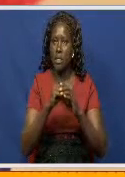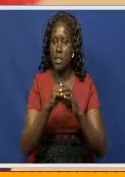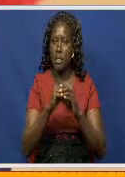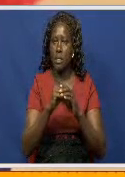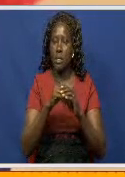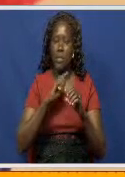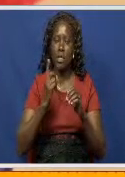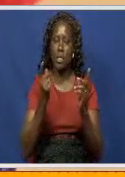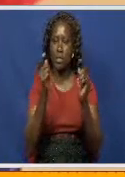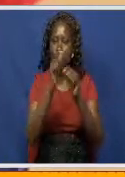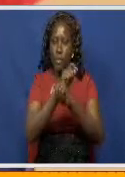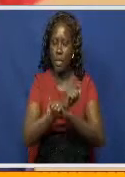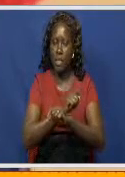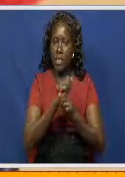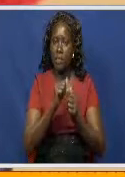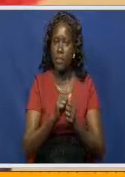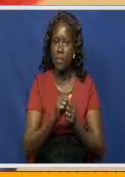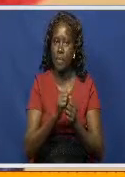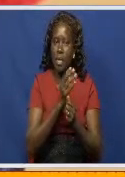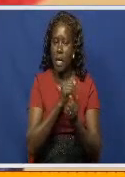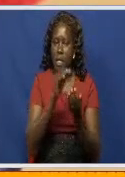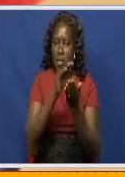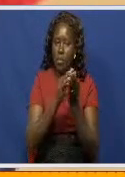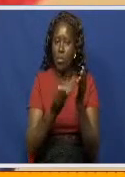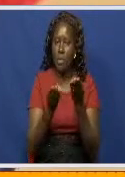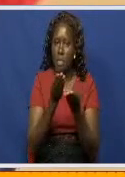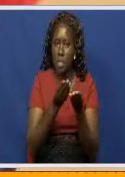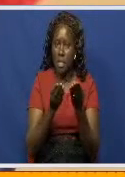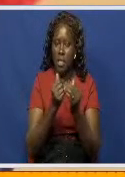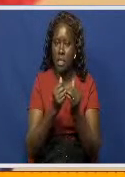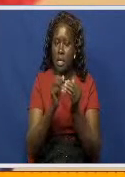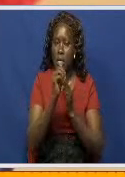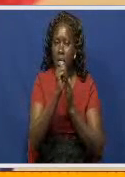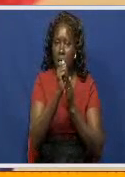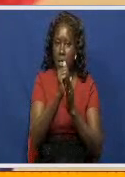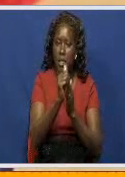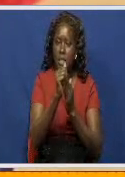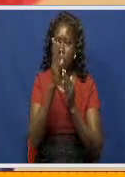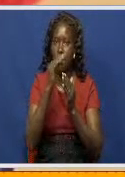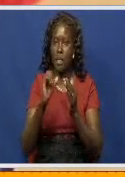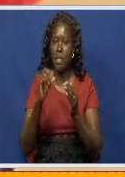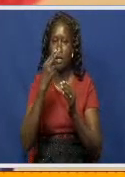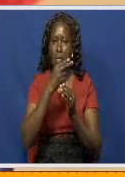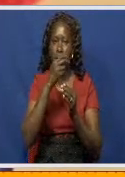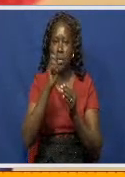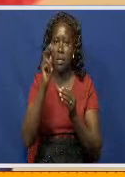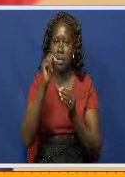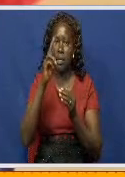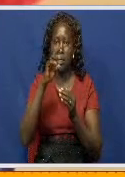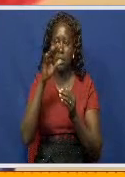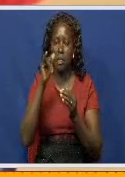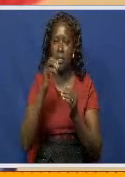and micro and small enterprises authority yet itongeretwe ni Henry Mwenda,